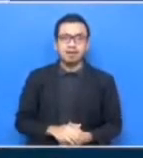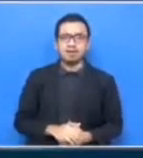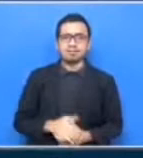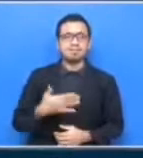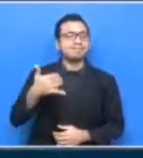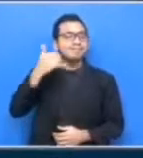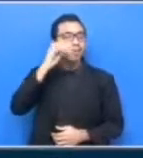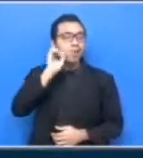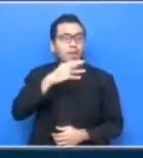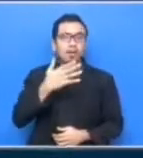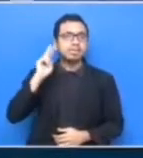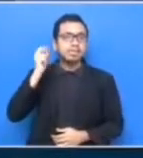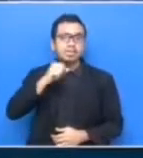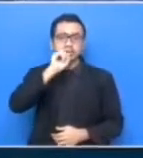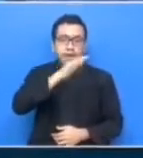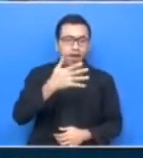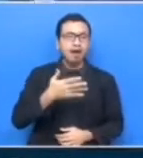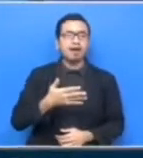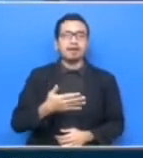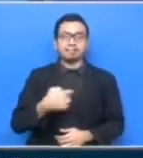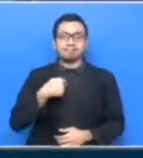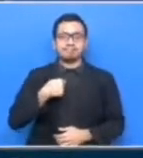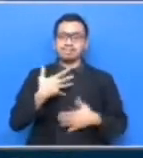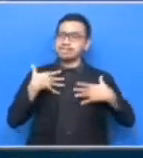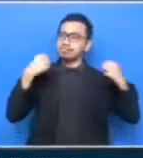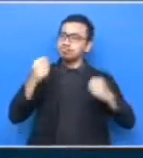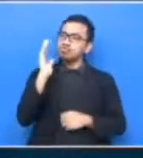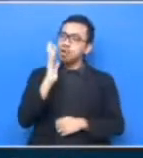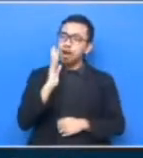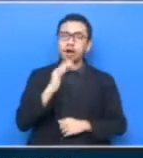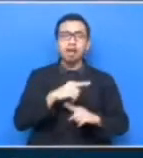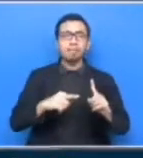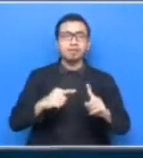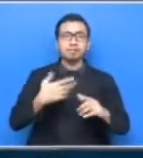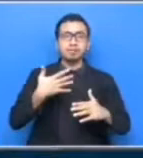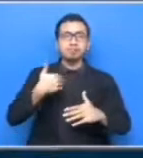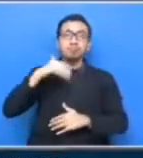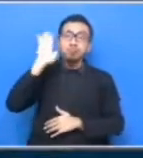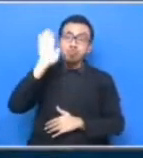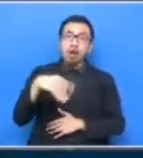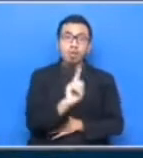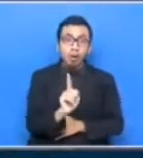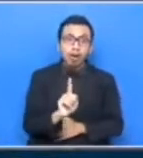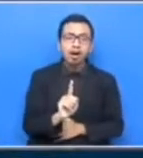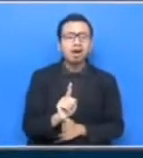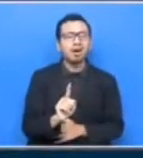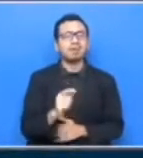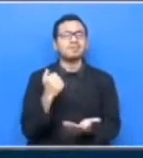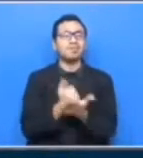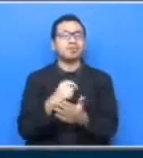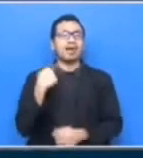Padahal kita tidak ada tidak ada niat menahan memang kebetulan hasilnya masih belum memungkinkan